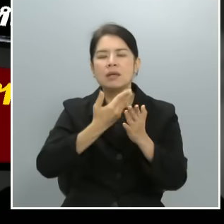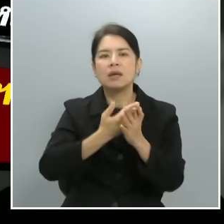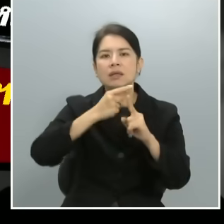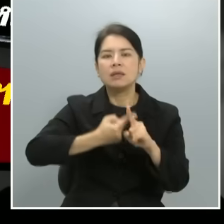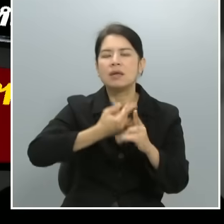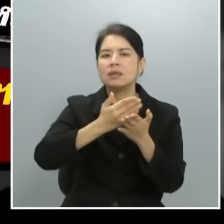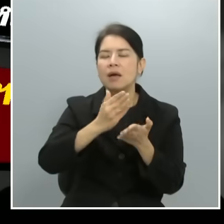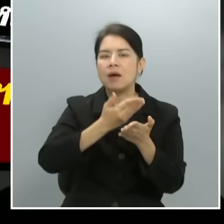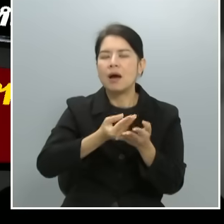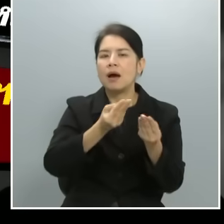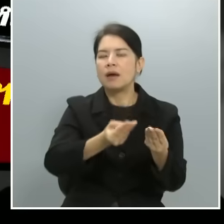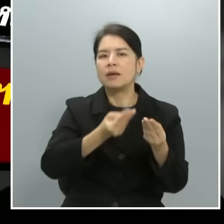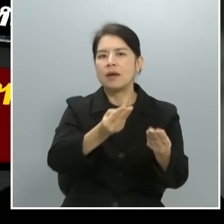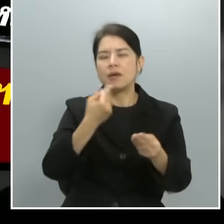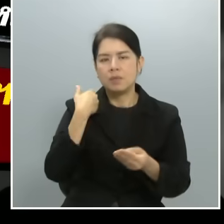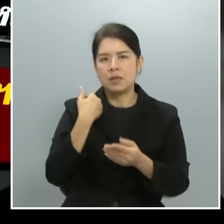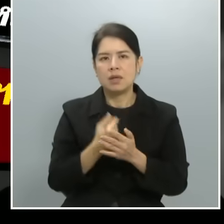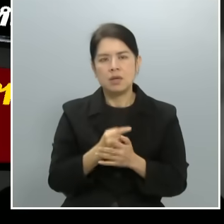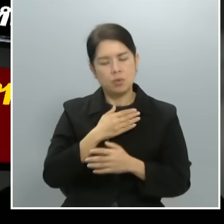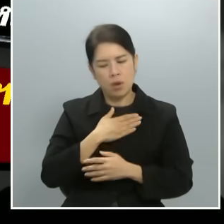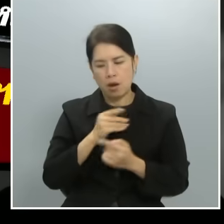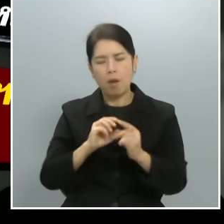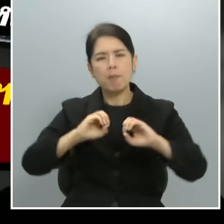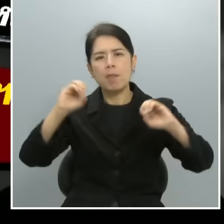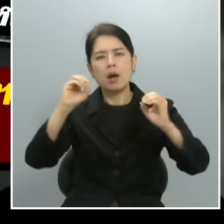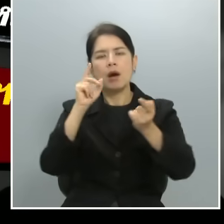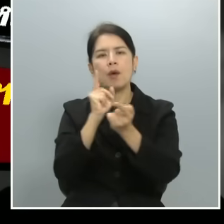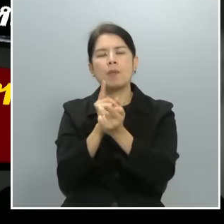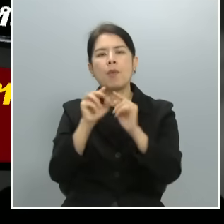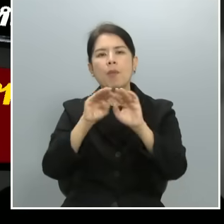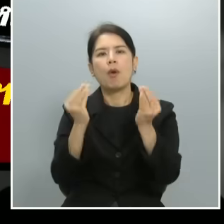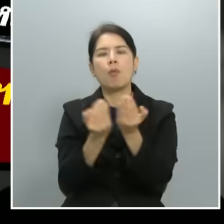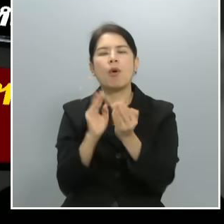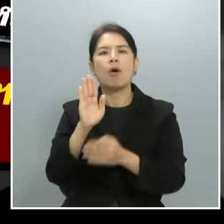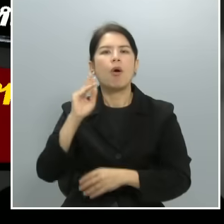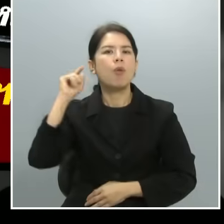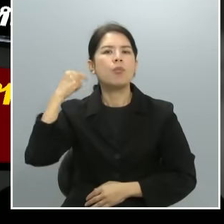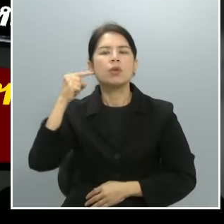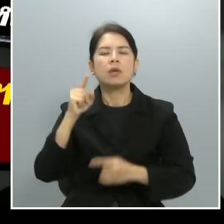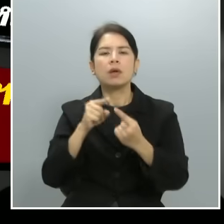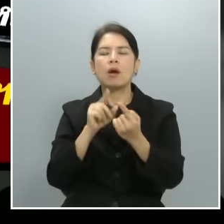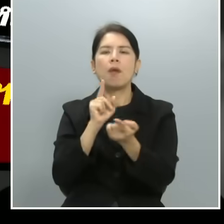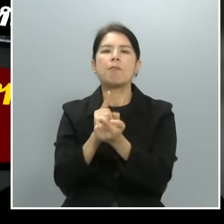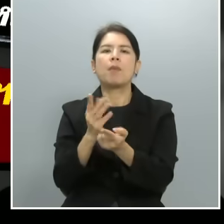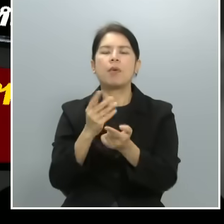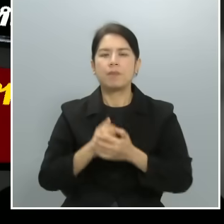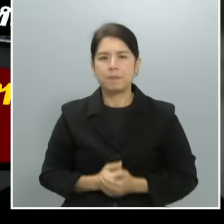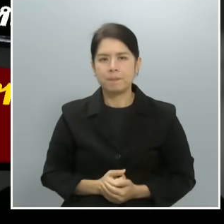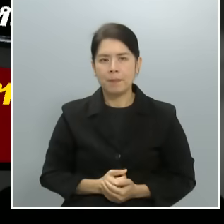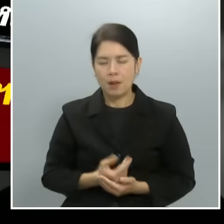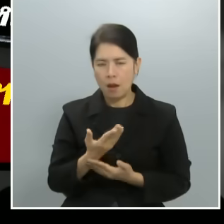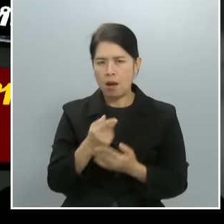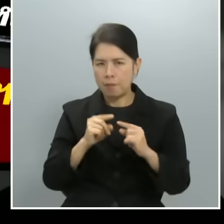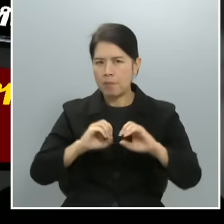ไม่เคยได้ไปบ้านฝ่ายหญิงเลยเป็นการเจอกันที่ห้างหรือว่าโรงแรมเท่านั้นไปเจอกันทำไม ไปเดินเล่น